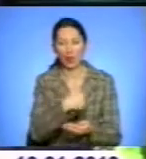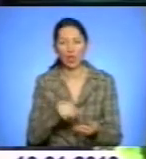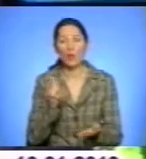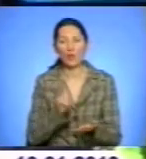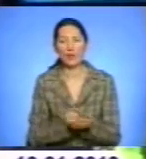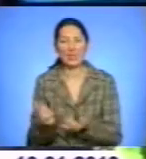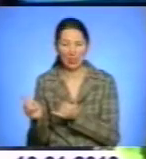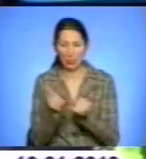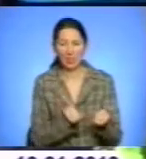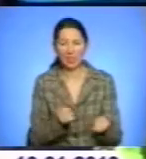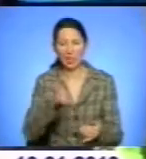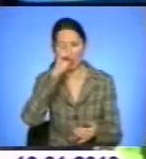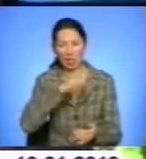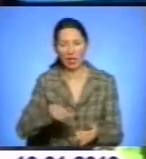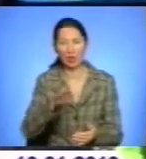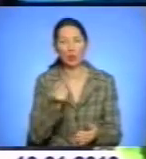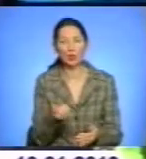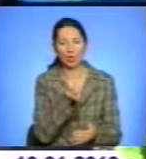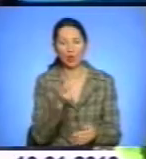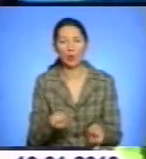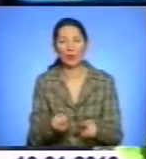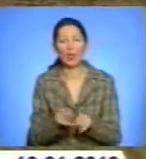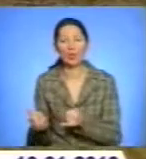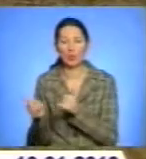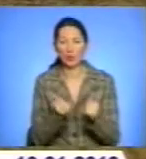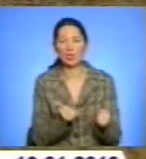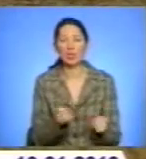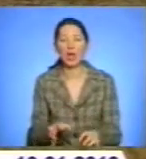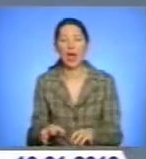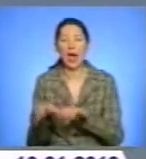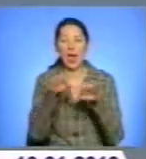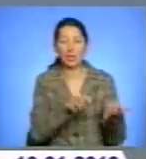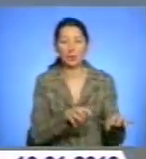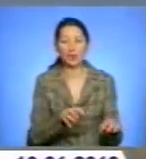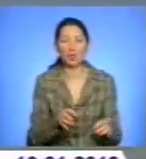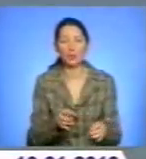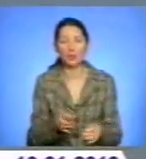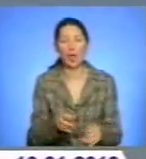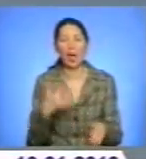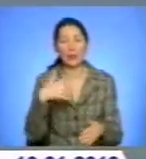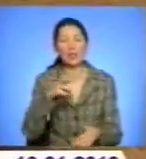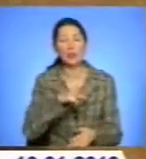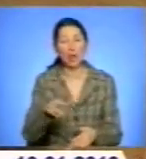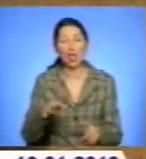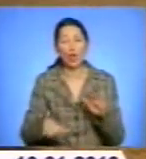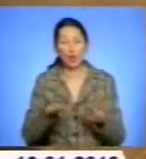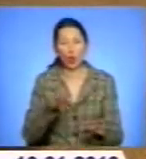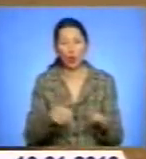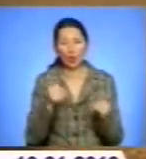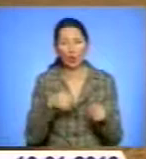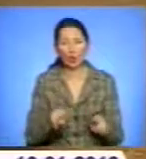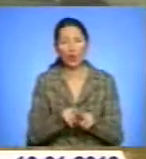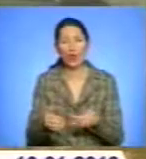експортні контракти. Детальніше у наступному сюжеті. 50 мільйонів тонн – таку врожайність цього року пророкують